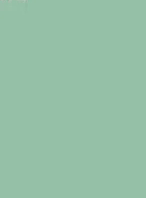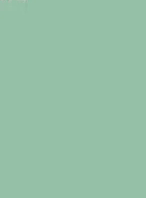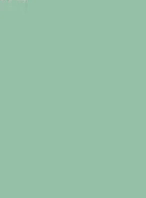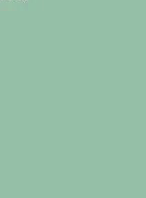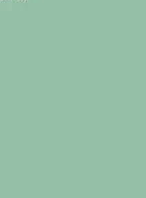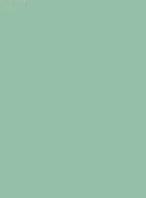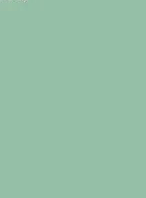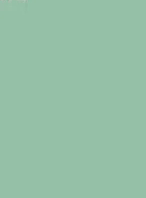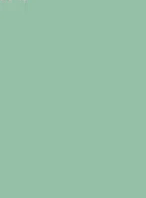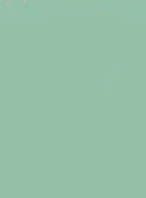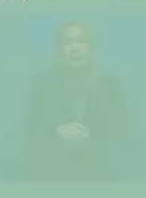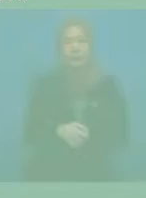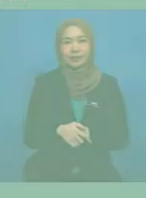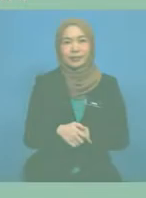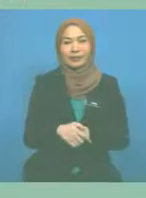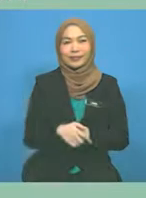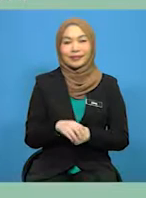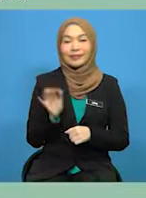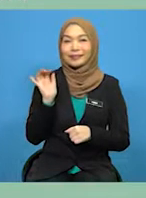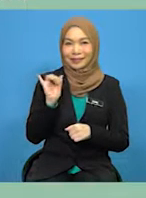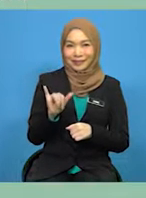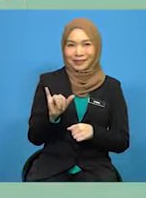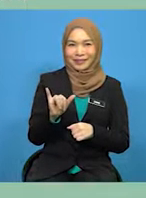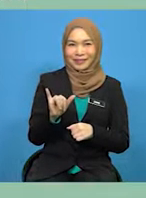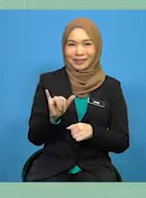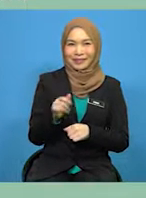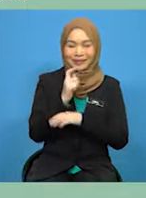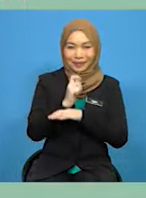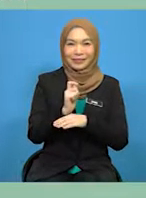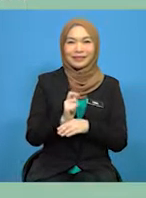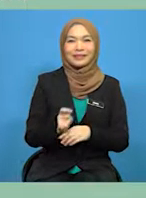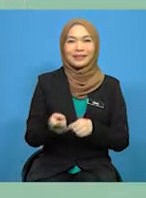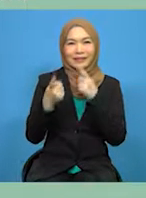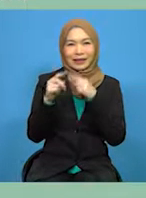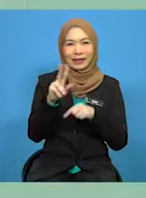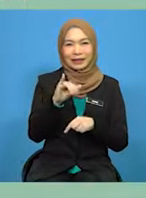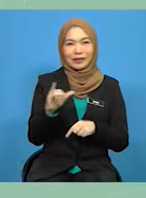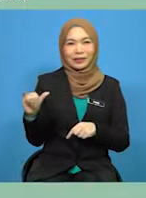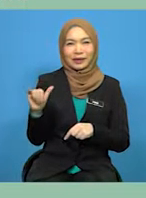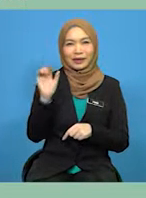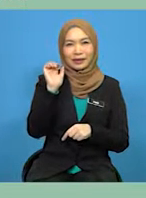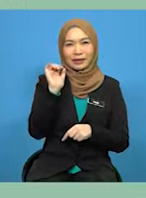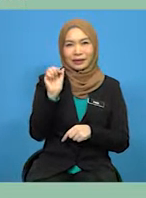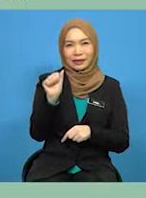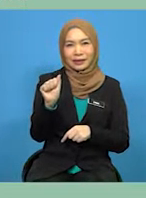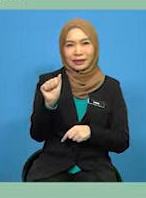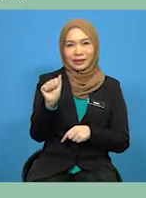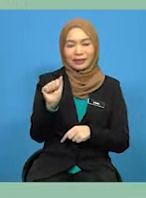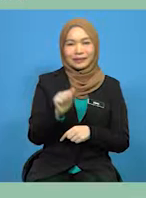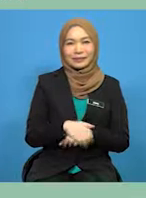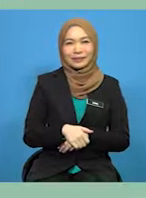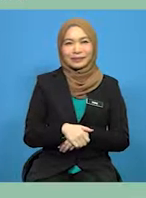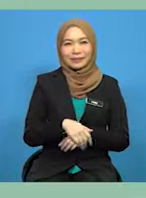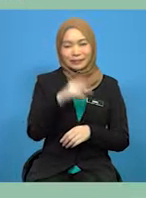Apakah jawapannya? Ya, tahniah. Jawapannya A.